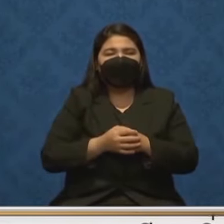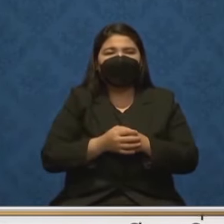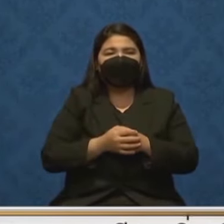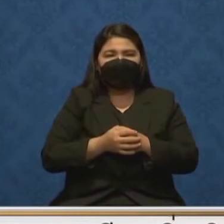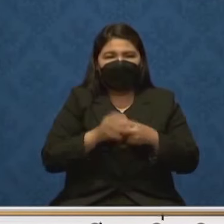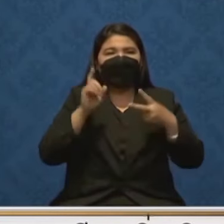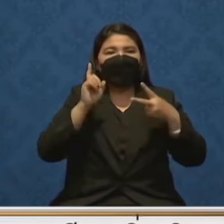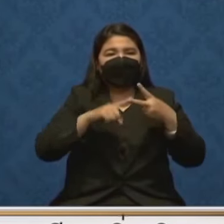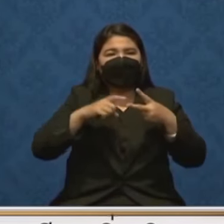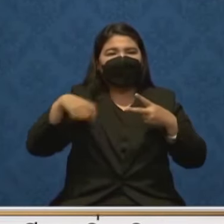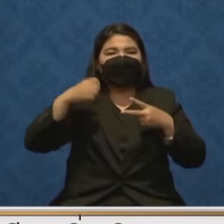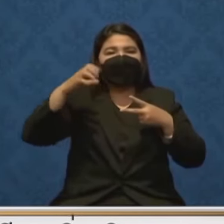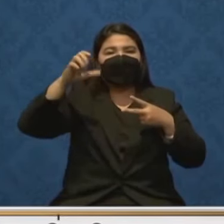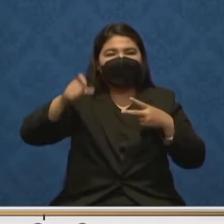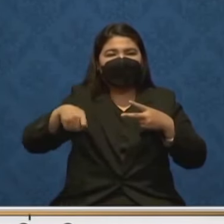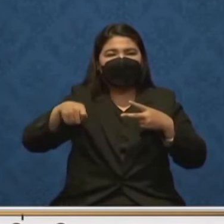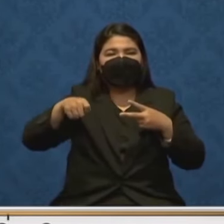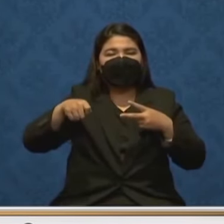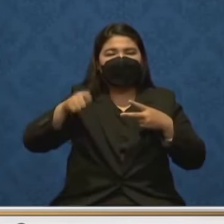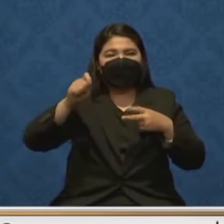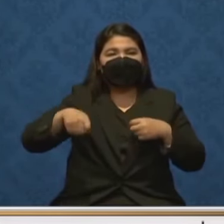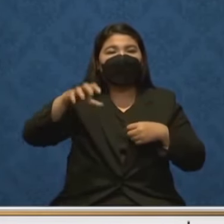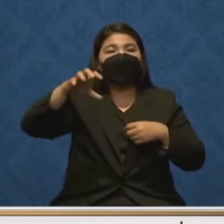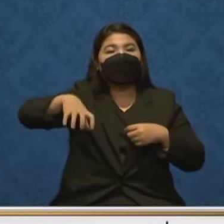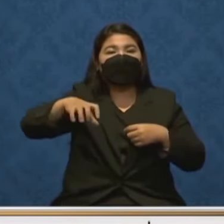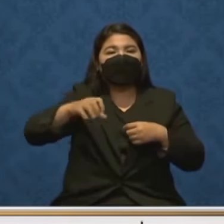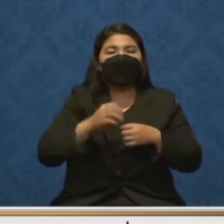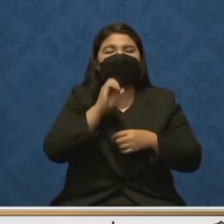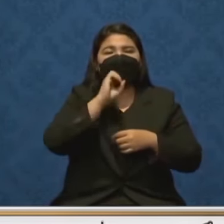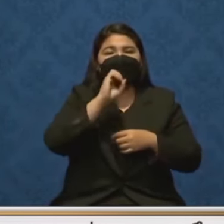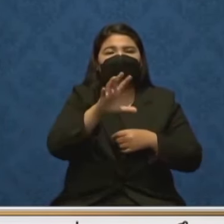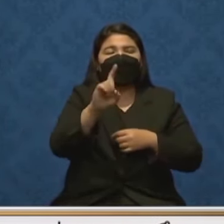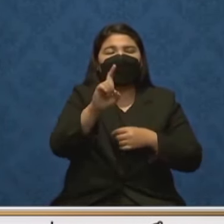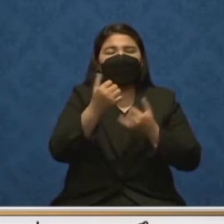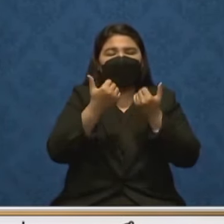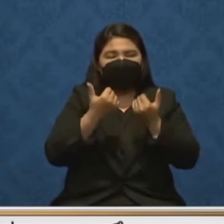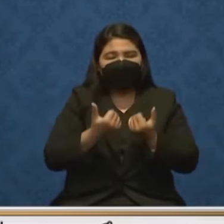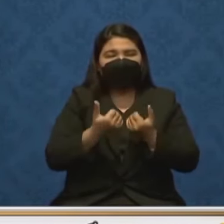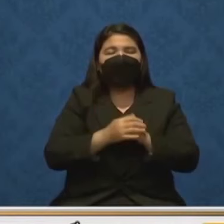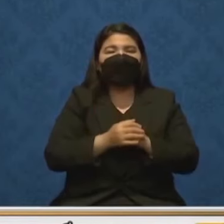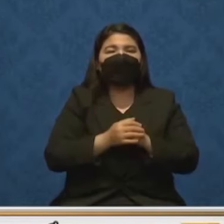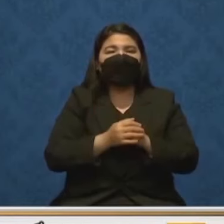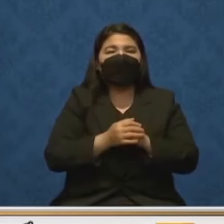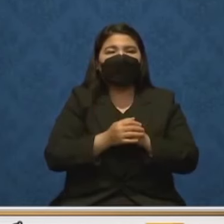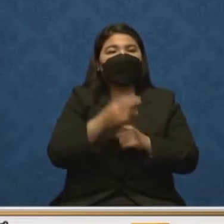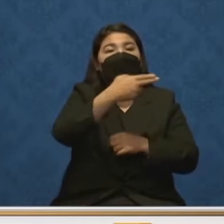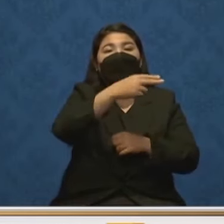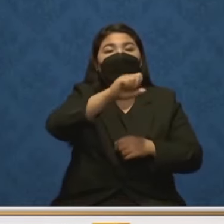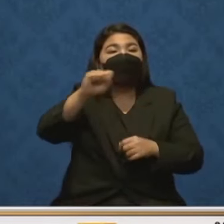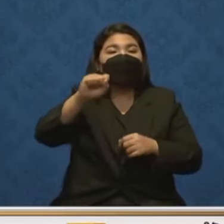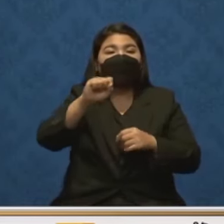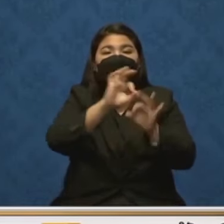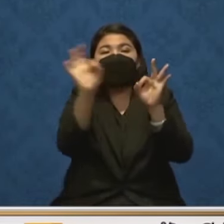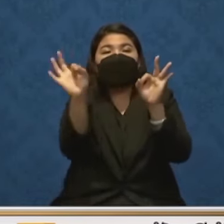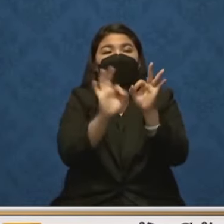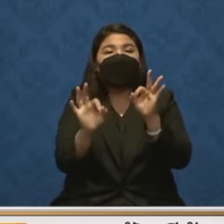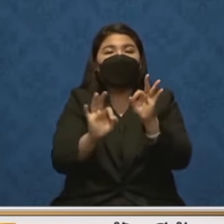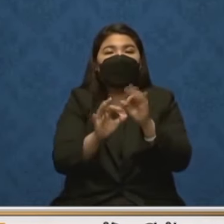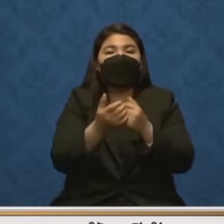ของสารค่ะท่านประธานที่ฉันนั้นอยากให้หลักสูตรทั้งหลายที่ชื่อยาวไม่ว่าจะเป็นหลักสูตร